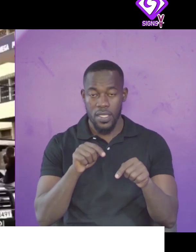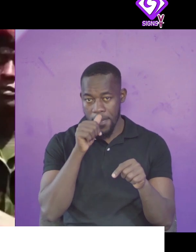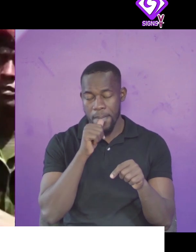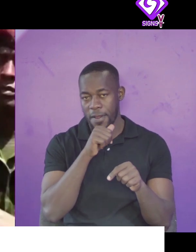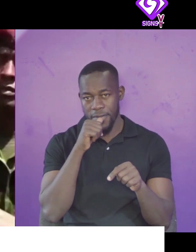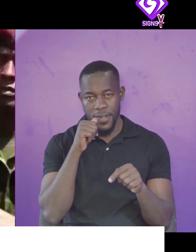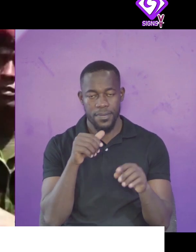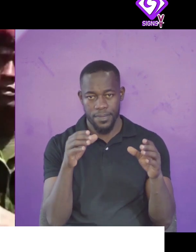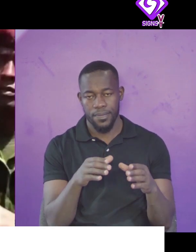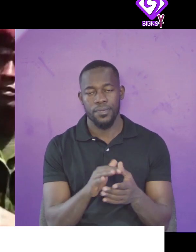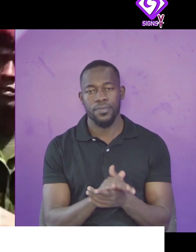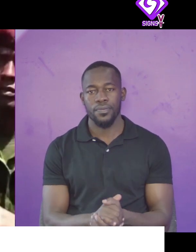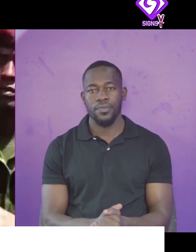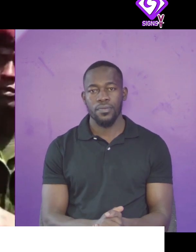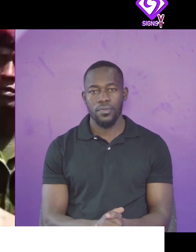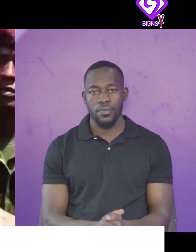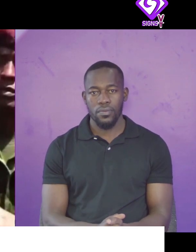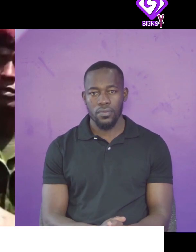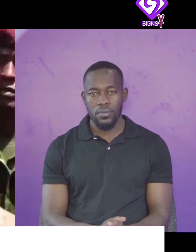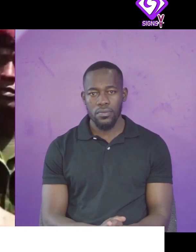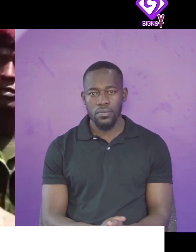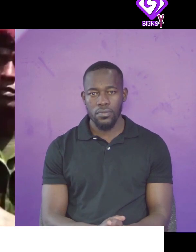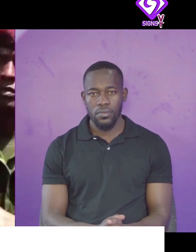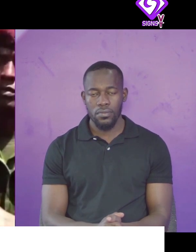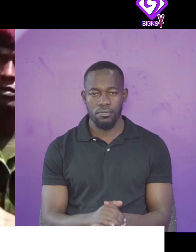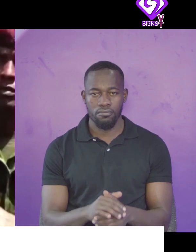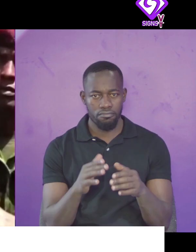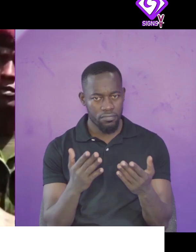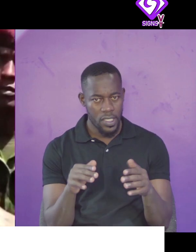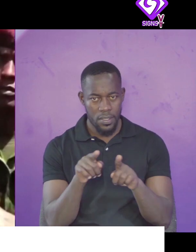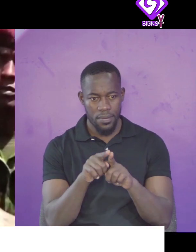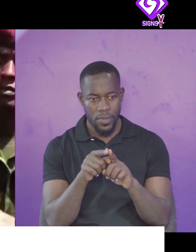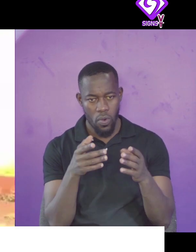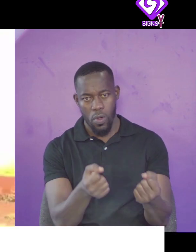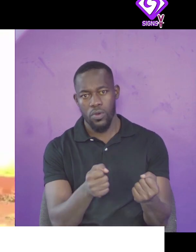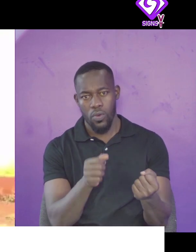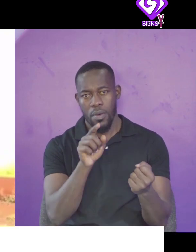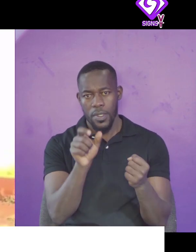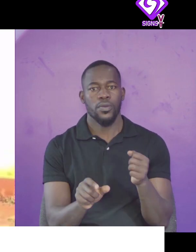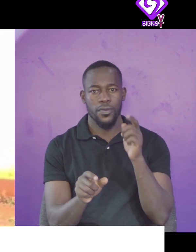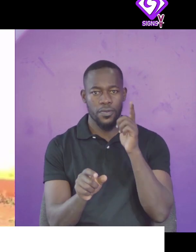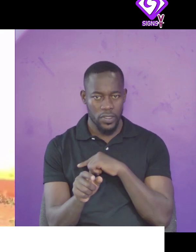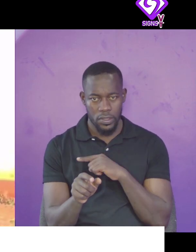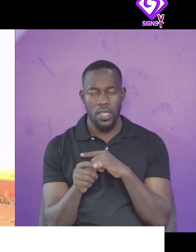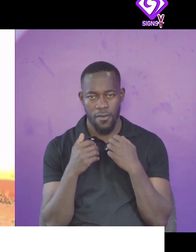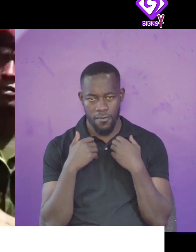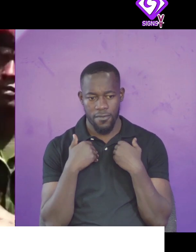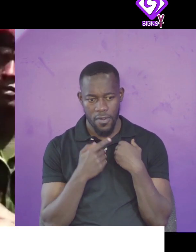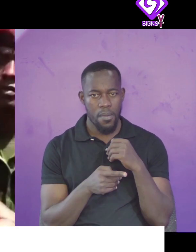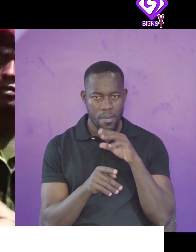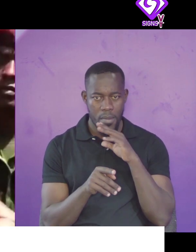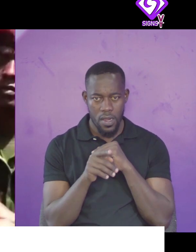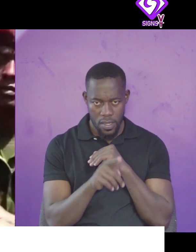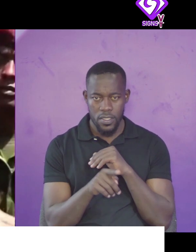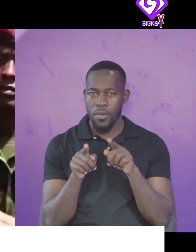are. Mwenye kugonga huyo ofisa dada kichwa tumemshika, tuko naye. Mwenye kuharibu mali na shule